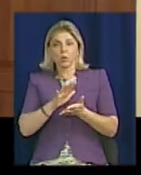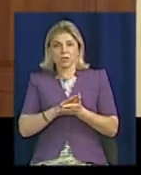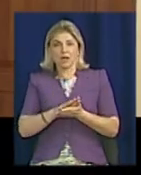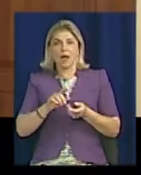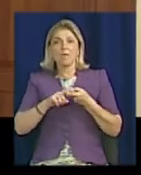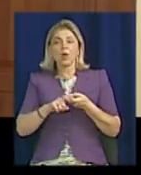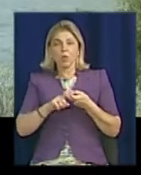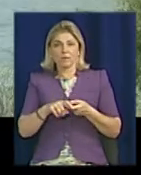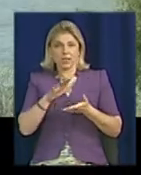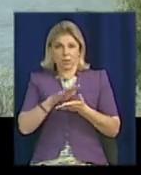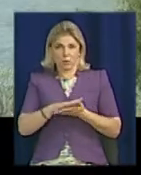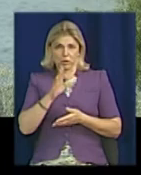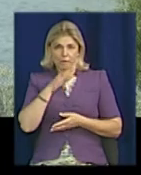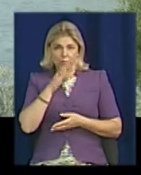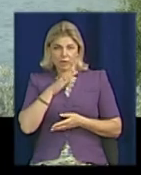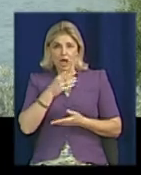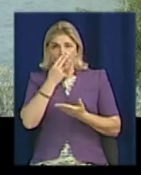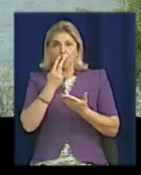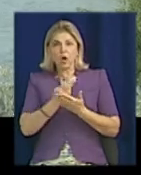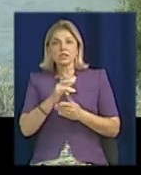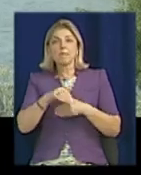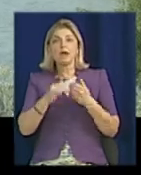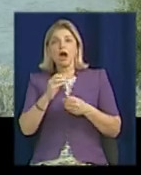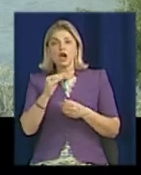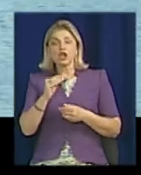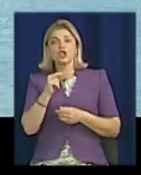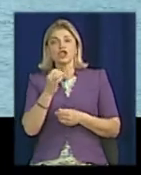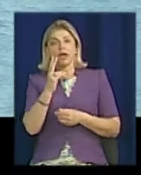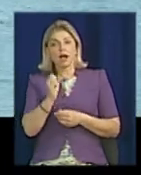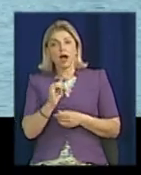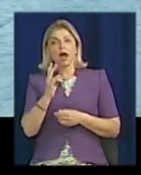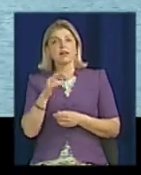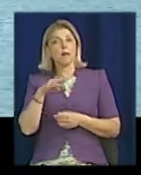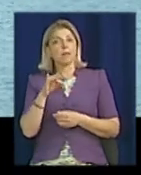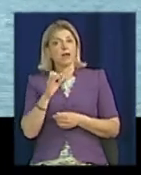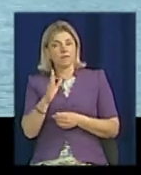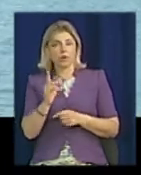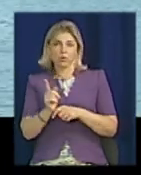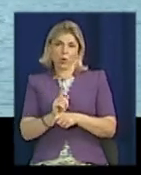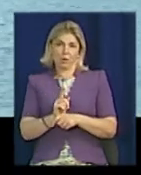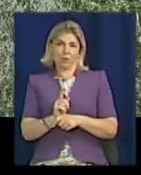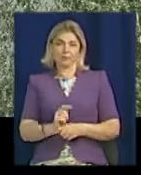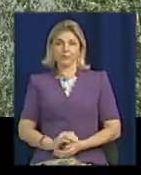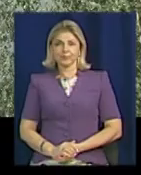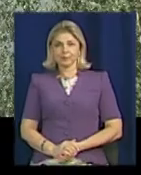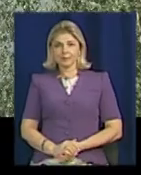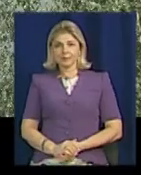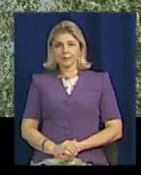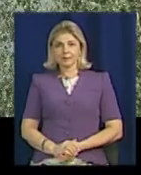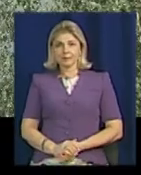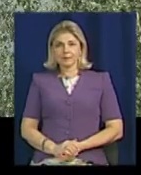мікробного забруднення води. Показник на пляжах Чайка та Намив у нормі. Євгенія Голубова, Ігор Чорний, телевізійні